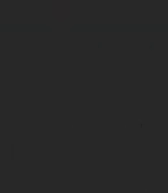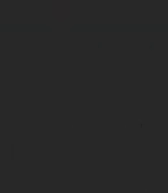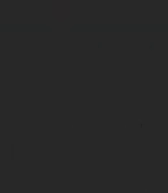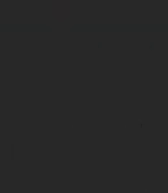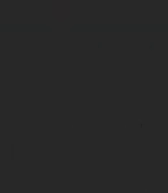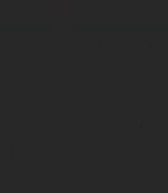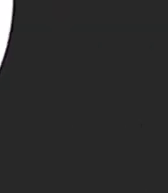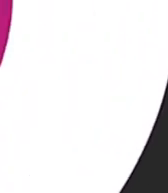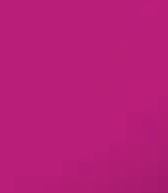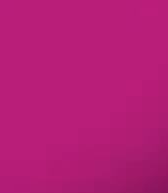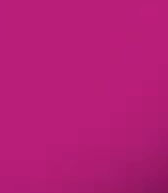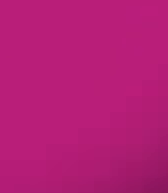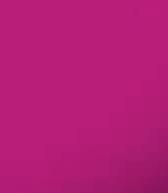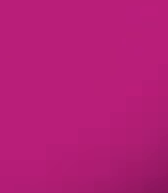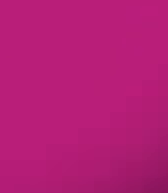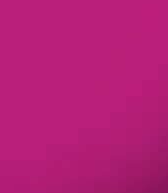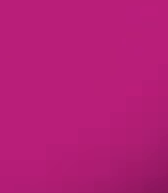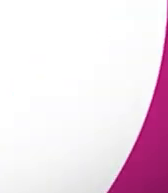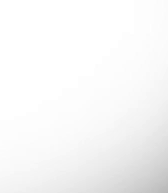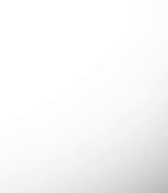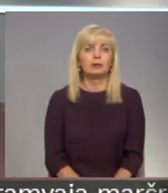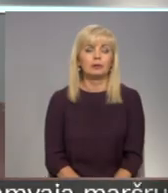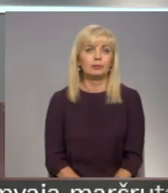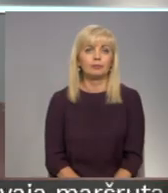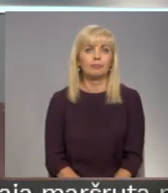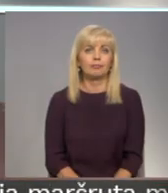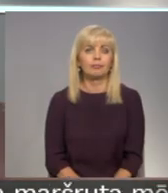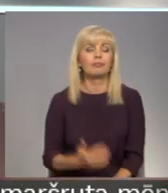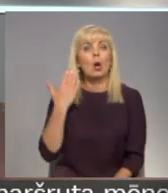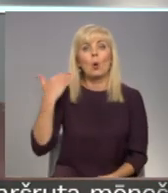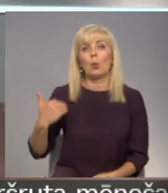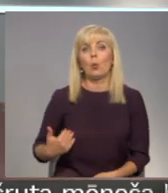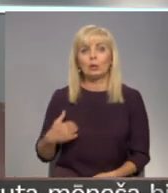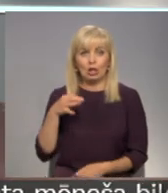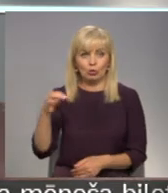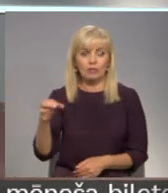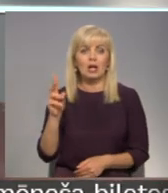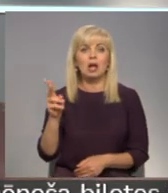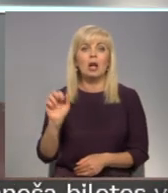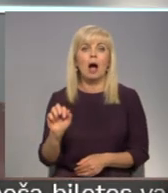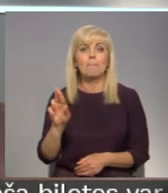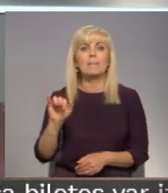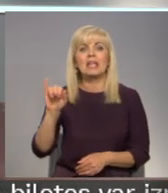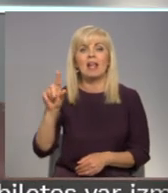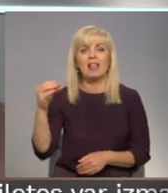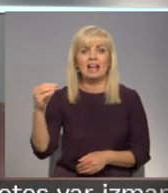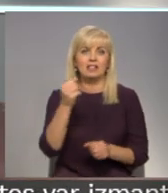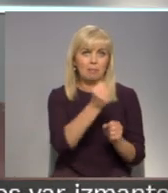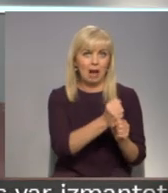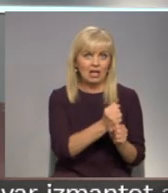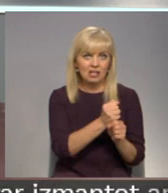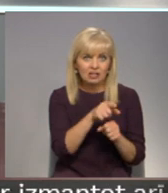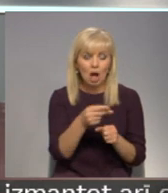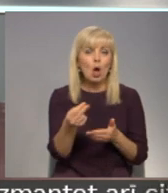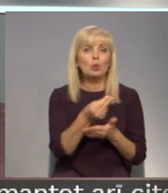Re, viss ēters ir te! Kuldīgas novada Kabiles pagasta vēsturē nozīmīgu lapas